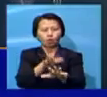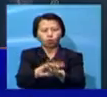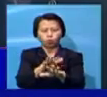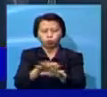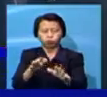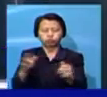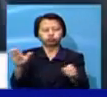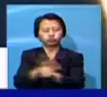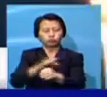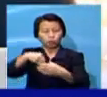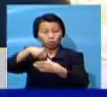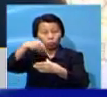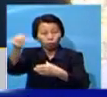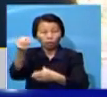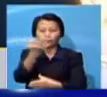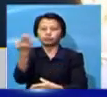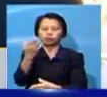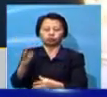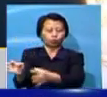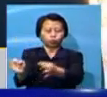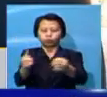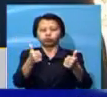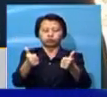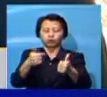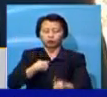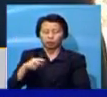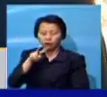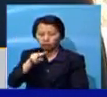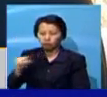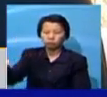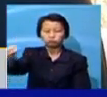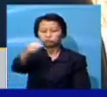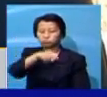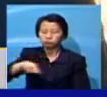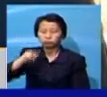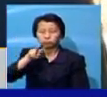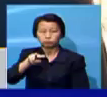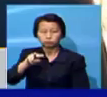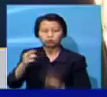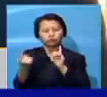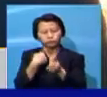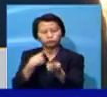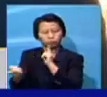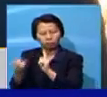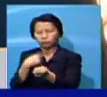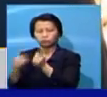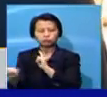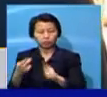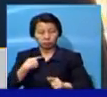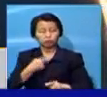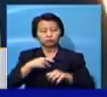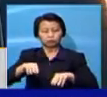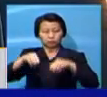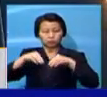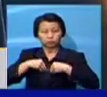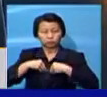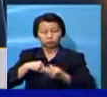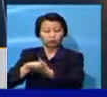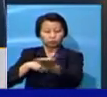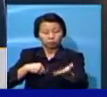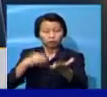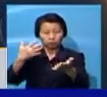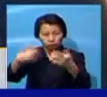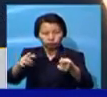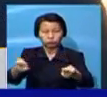biasa dan saya tengok rata-rata feedback yang kita terima mereka yang dah